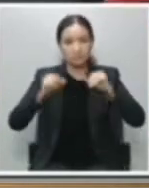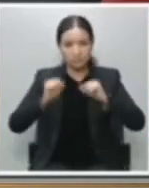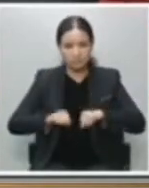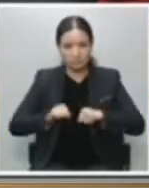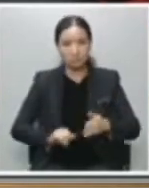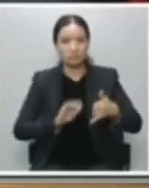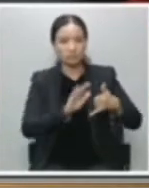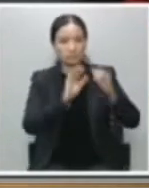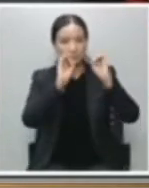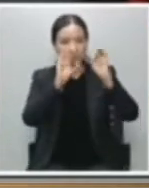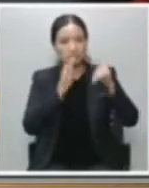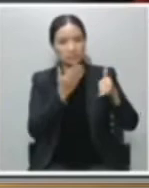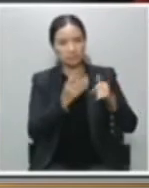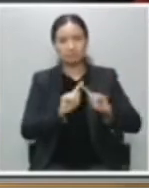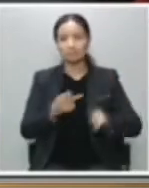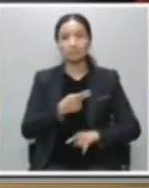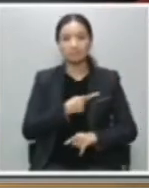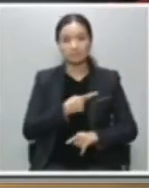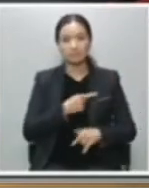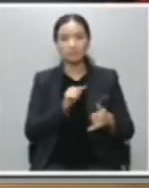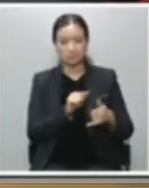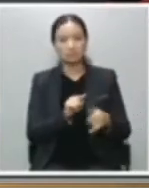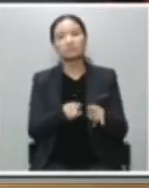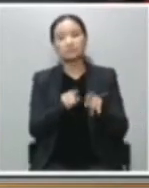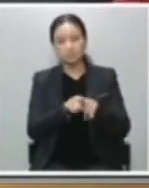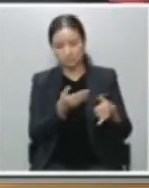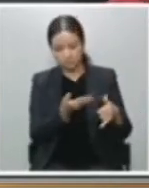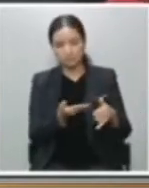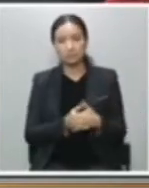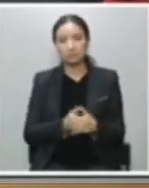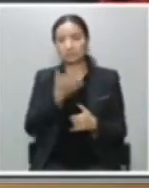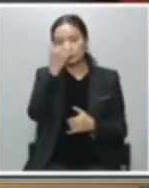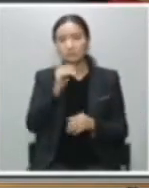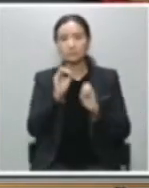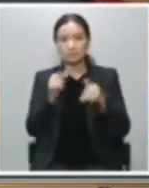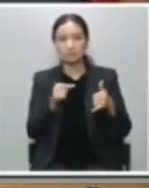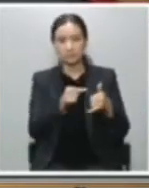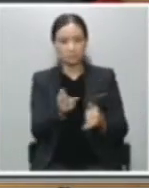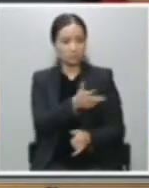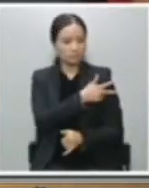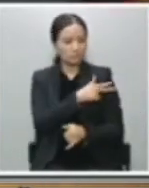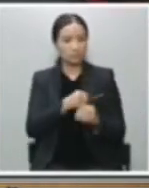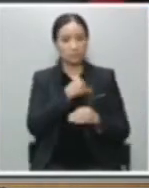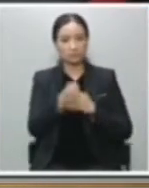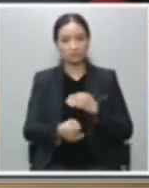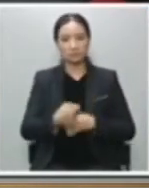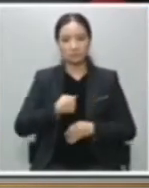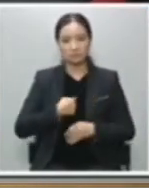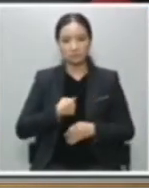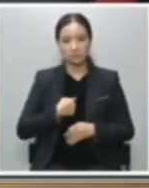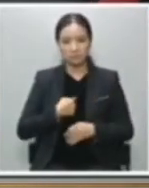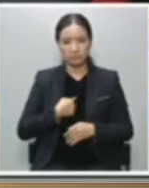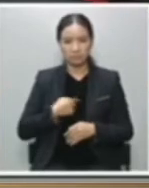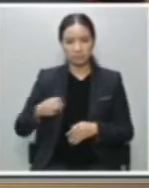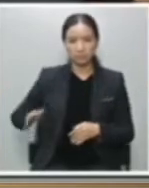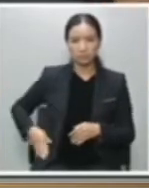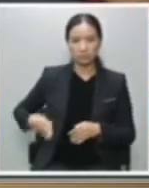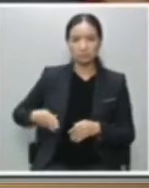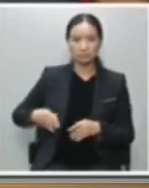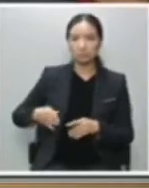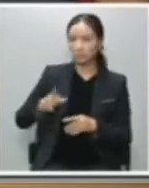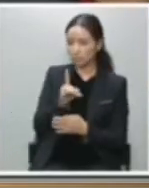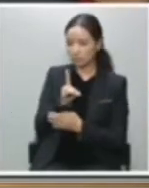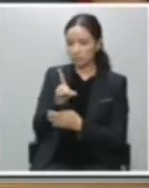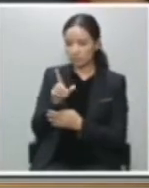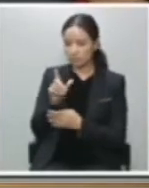แต่ด้วยความเกรงใจอาจารย์ปิยบุตรด้วยเพราะอาจารย์ท่านจบด็อกเตอร์ไอ้ผมเป็นด็อกอยู่บ้านนอกเป็นครูอยู่บ้านนอ